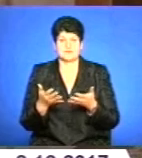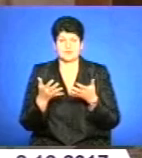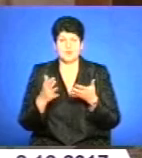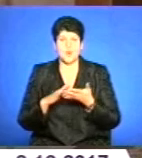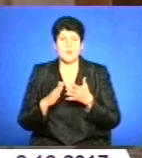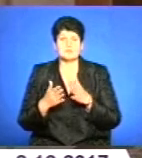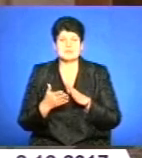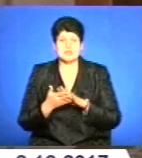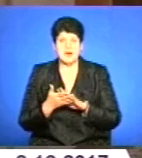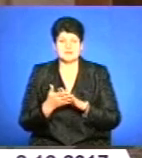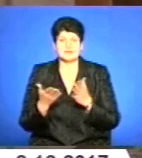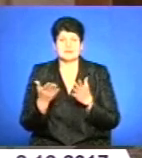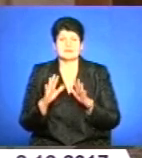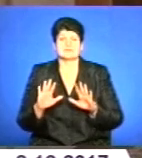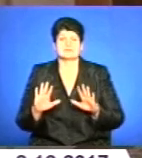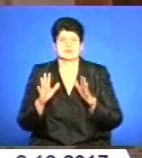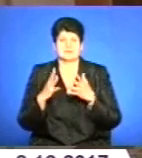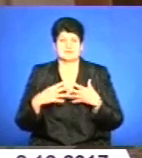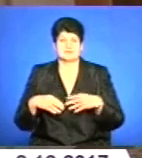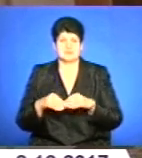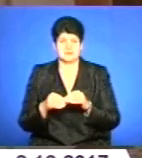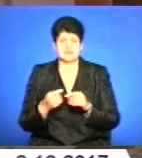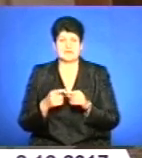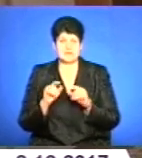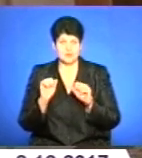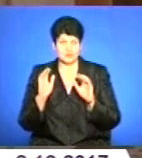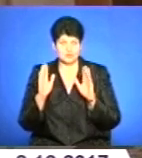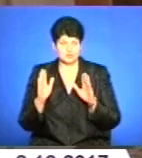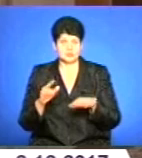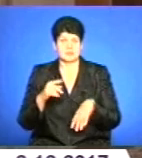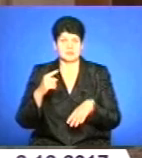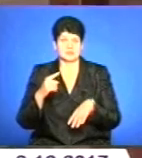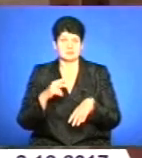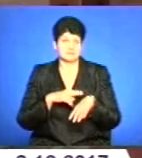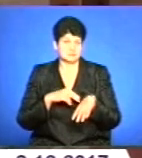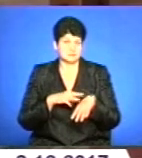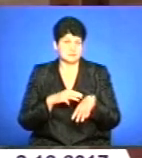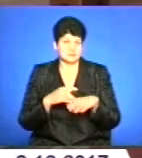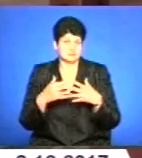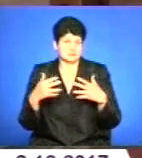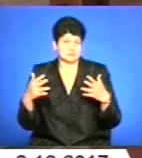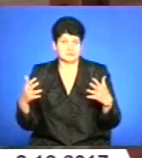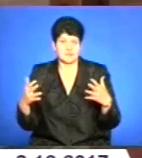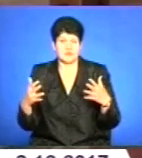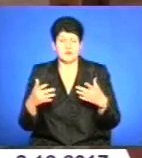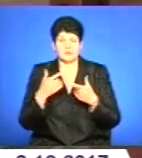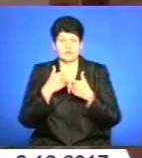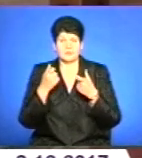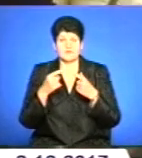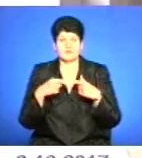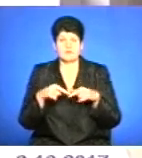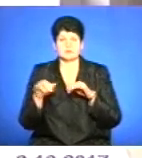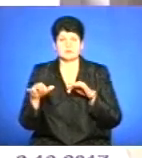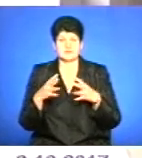обставини, які склалися у сім'ї. Це можуть бути навіть і правоохоронні органи, повідомляється відділ у справах